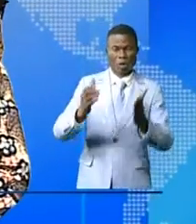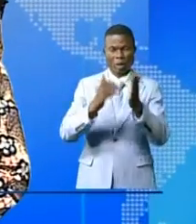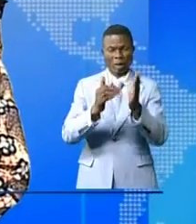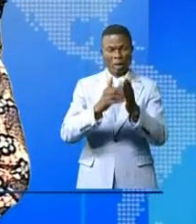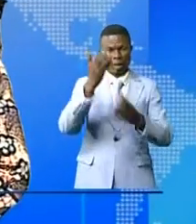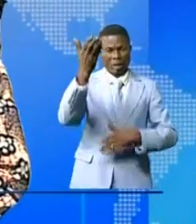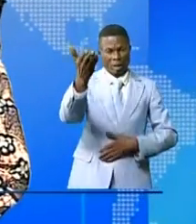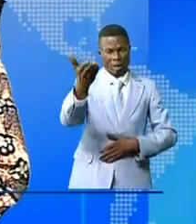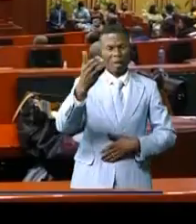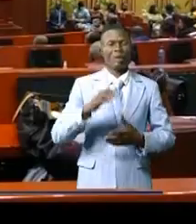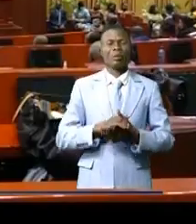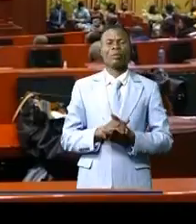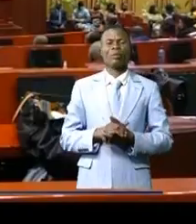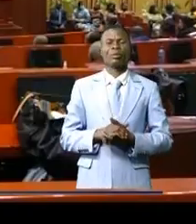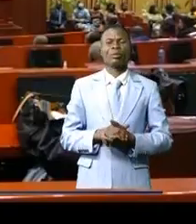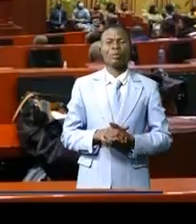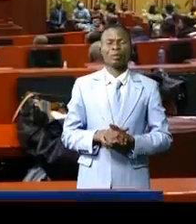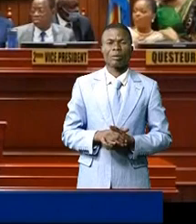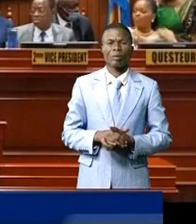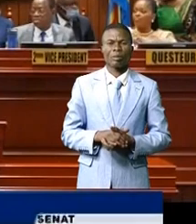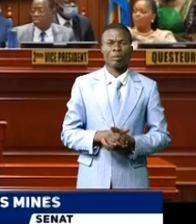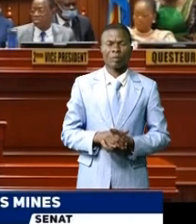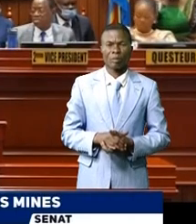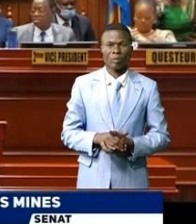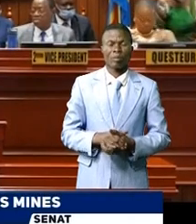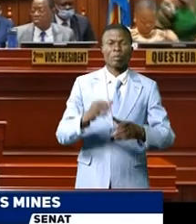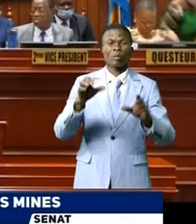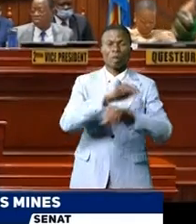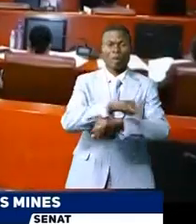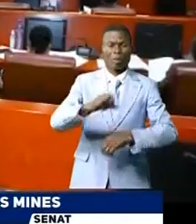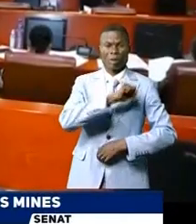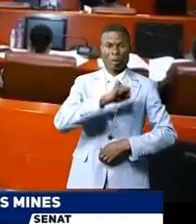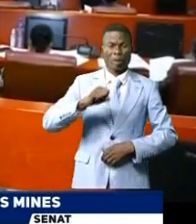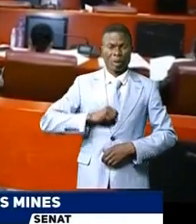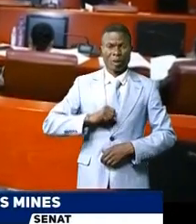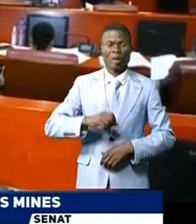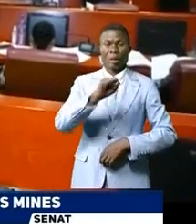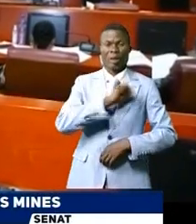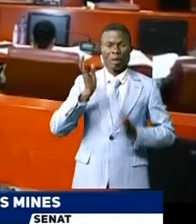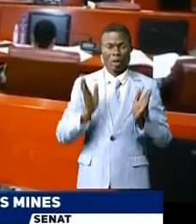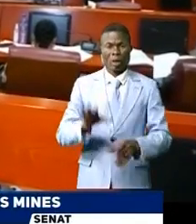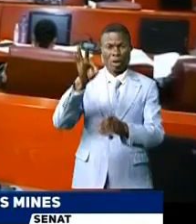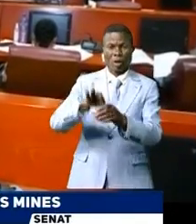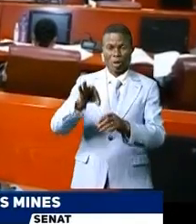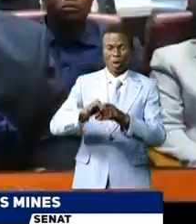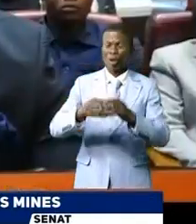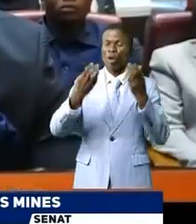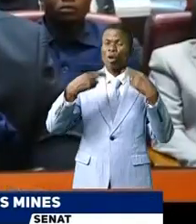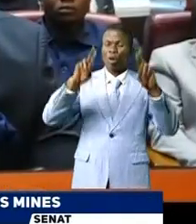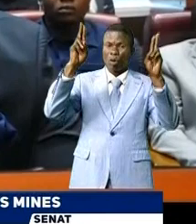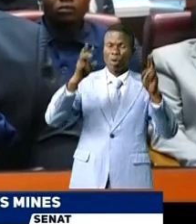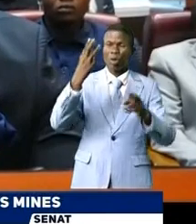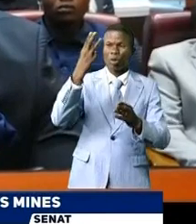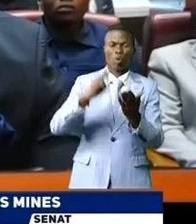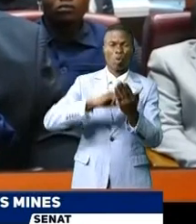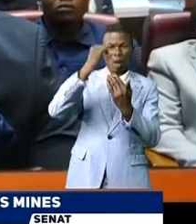signé Gaylor Kimpianga. Véritable moisson législative au Sénat où les élus des élus ont voté à l'unanimité trois